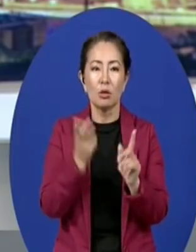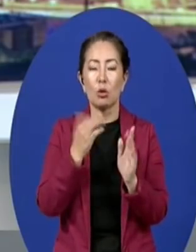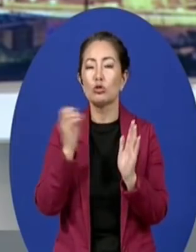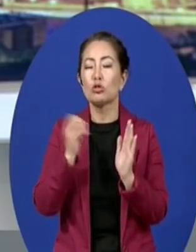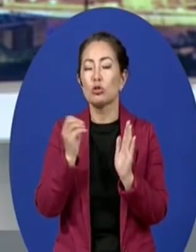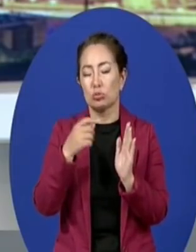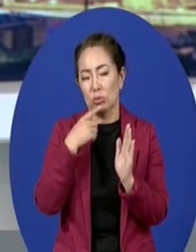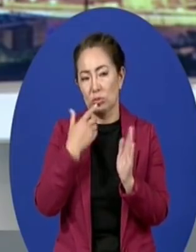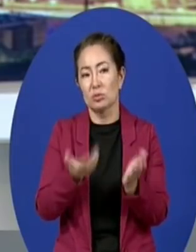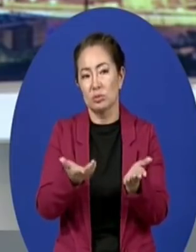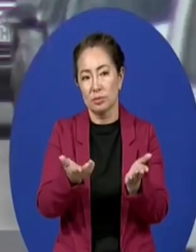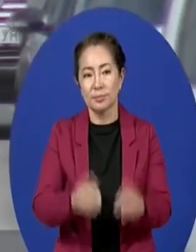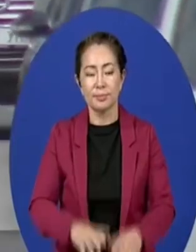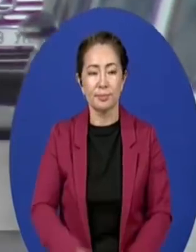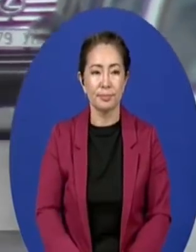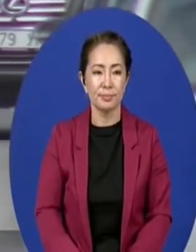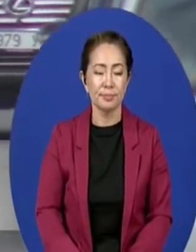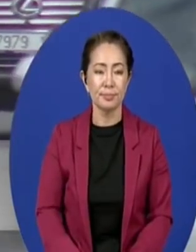онцолж байсан юм а.